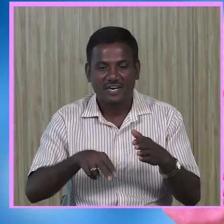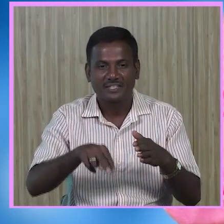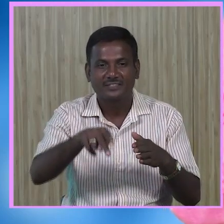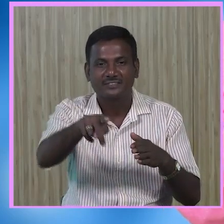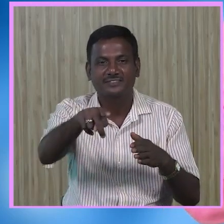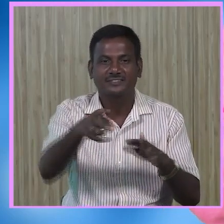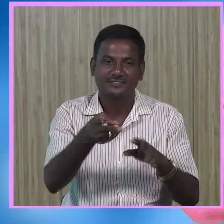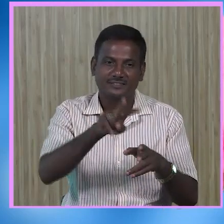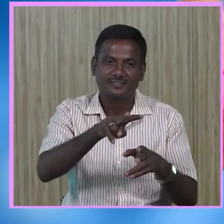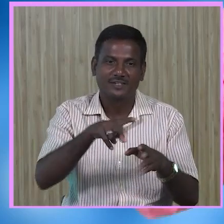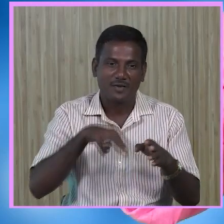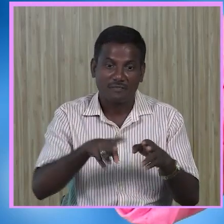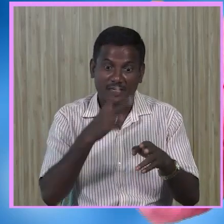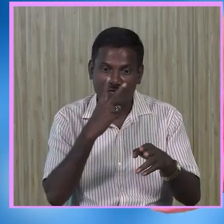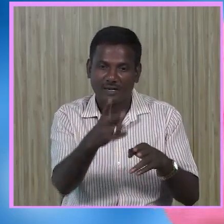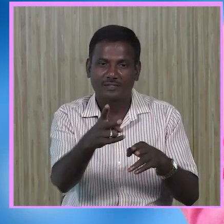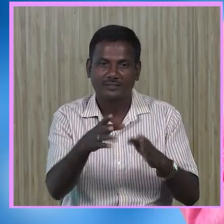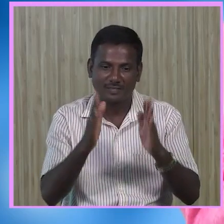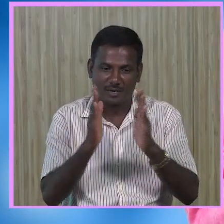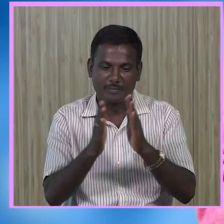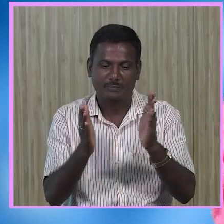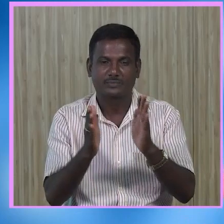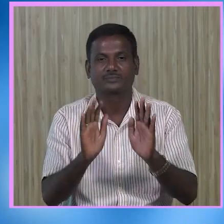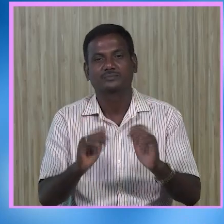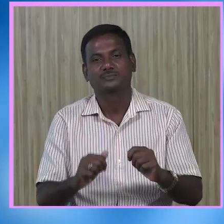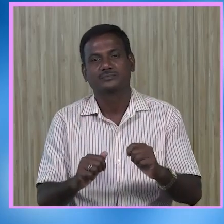வழிநடத்து அல்லது வழிகாட்டு அமைப்பு,